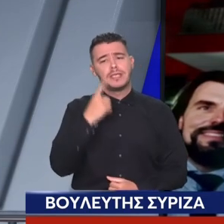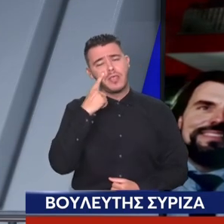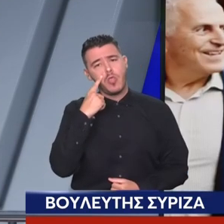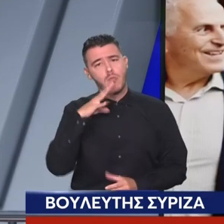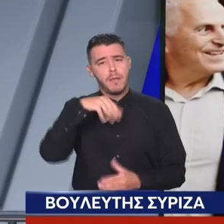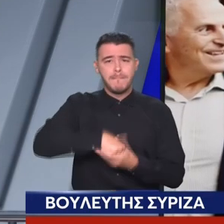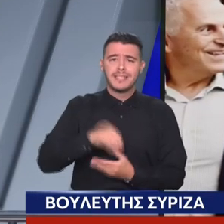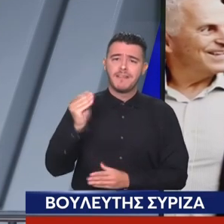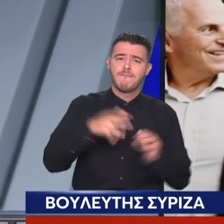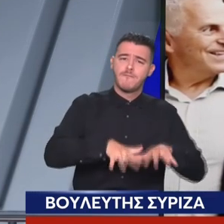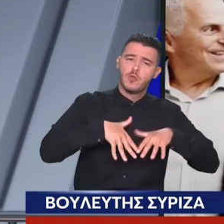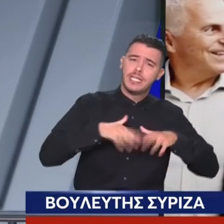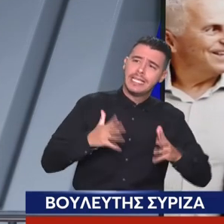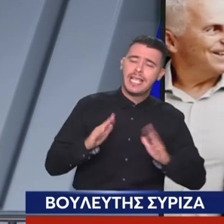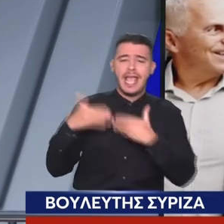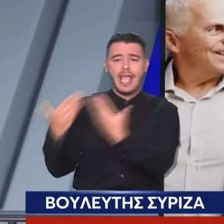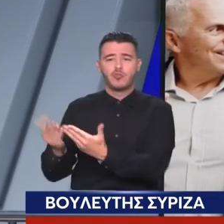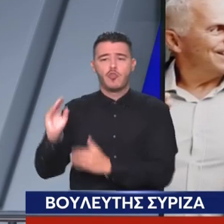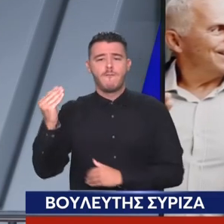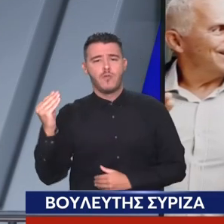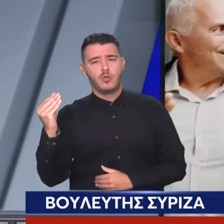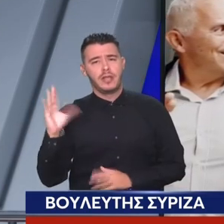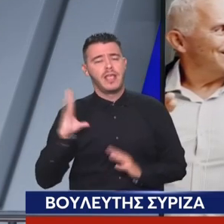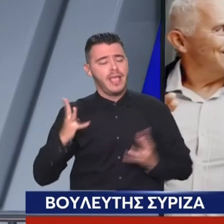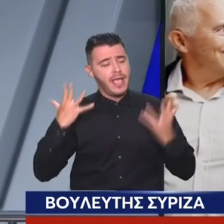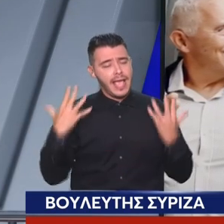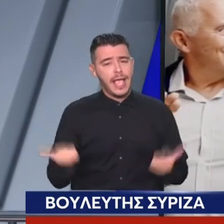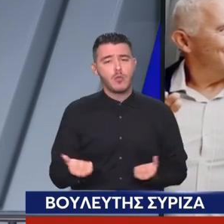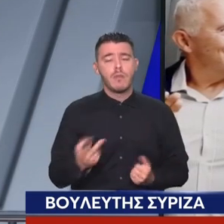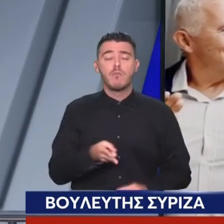Η κοινοβουλευτική μας ομάδα συναποτελείται από άξια στελέχη.